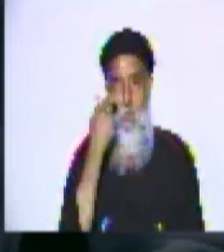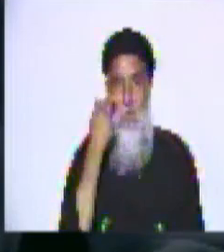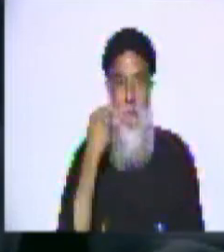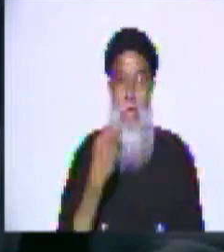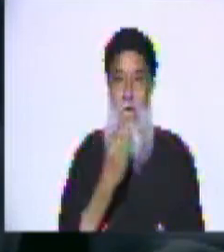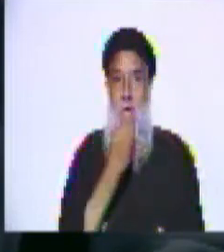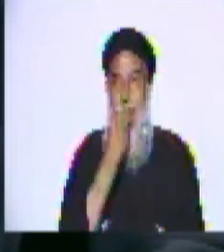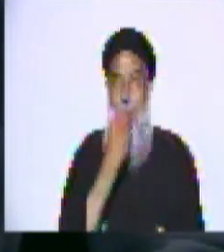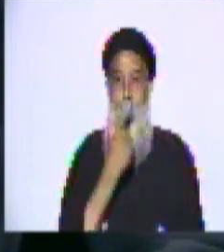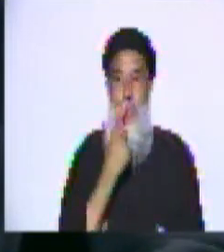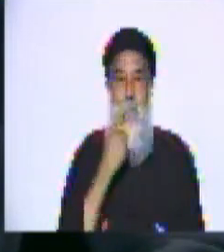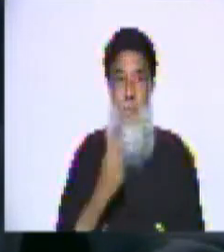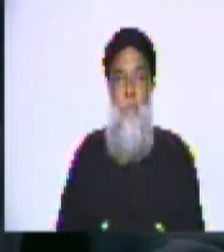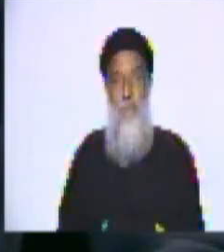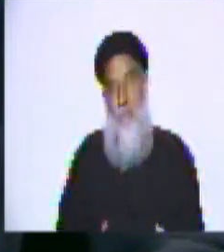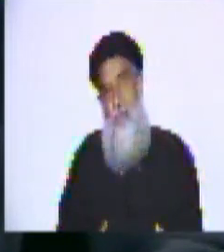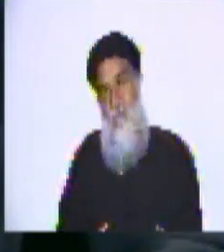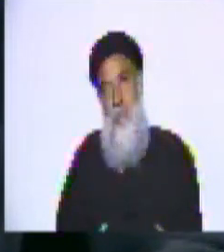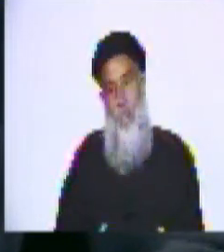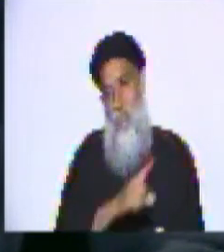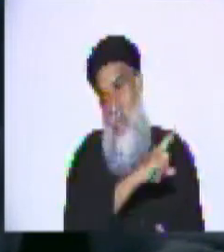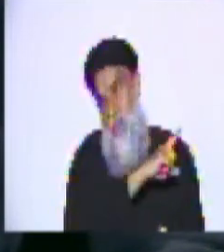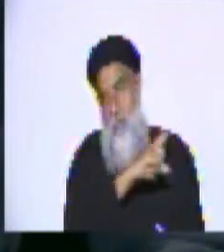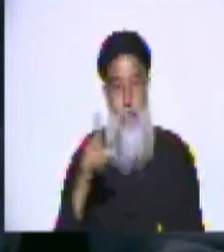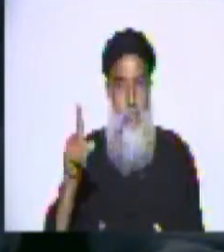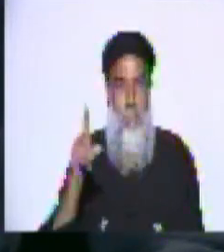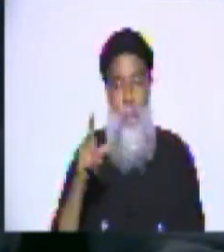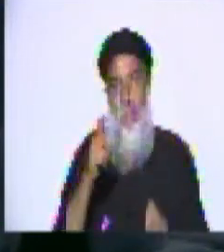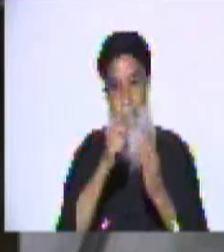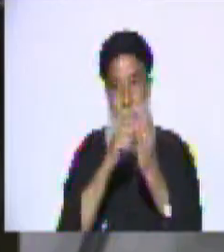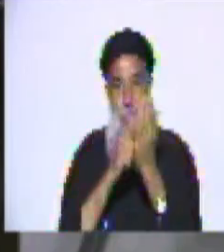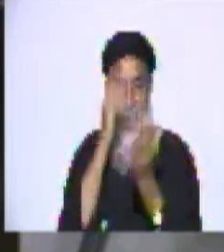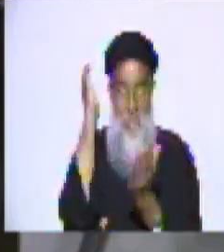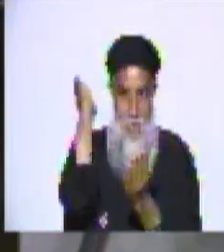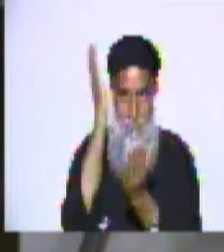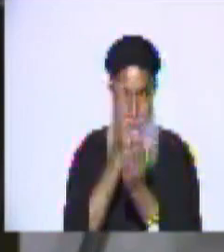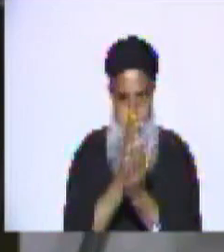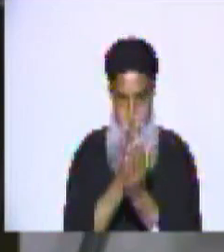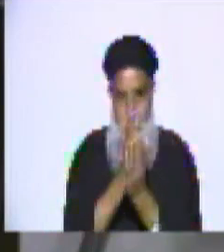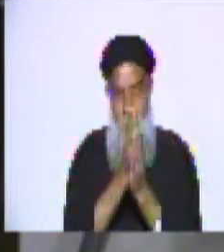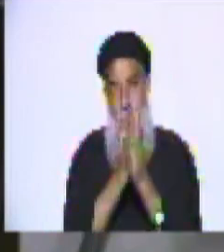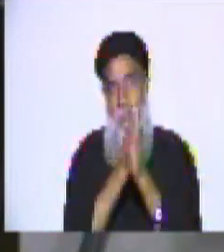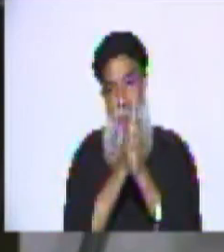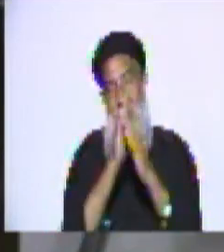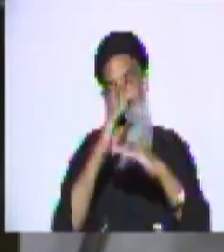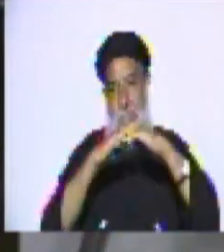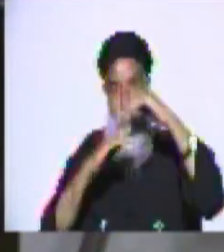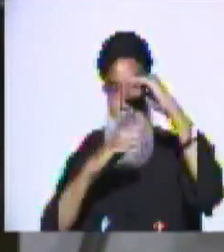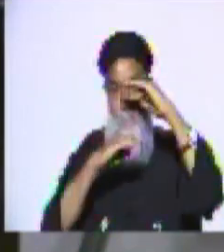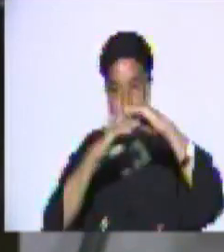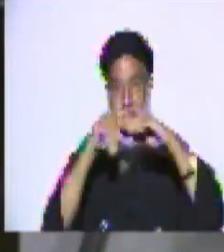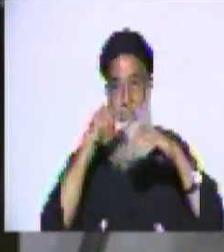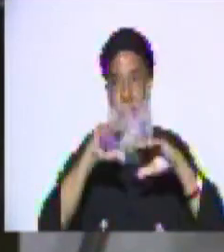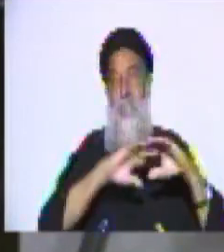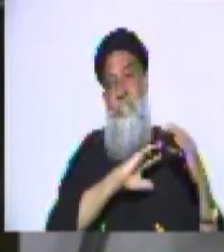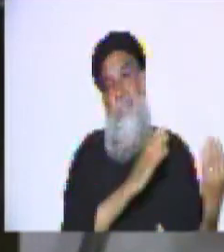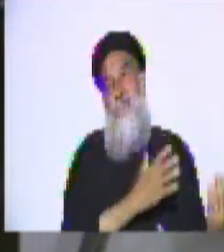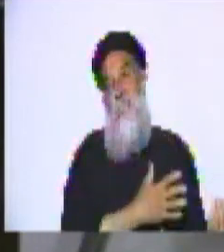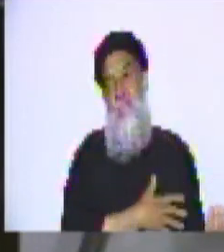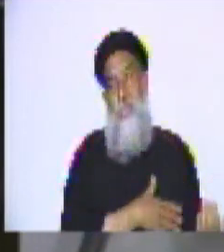مبدأ أو قرار. بالزبط. قرار لا ينقض، يعني الأساس. الأساس في الإيمان يعني.